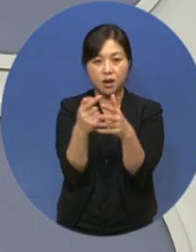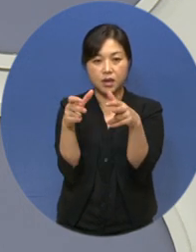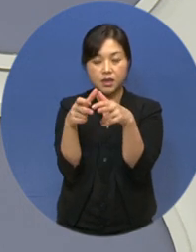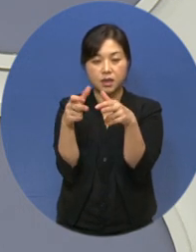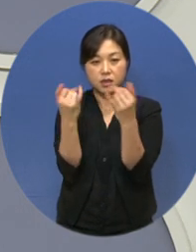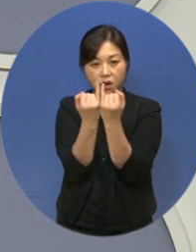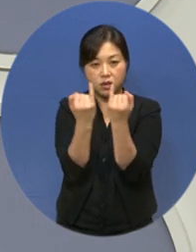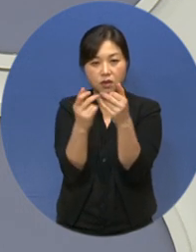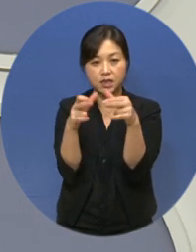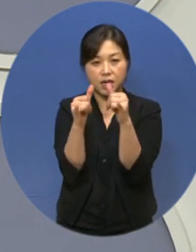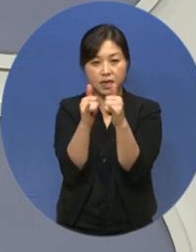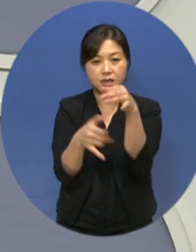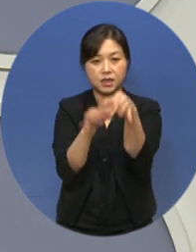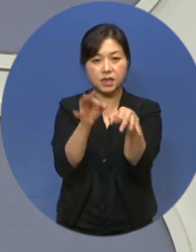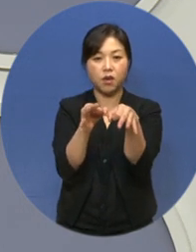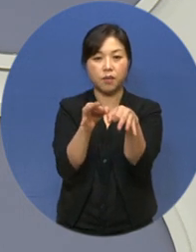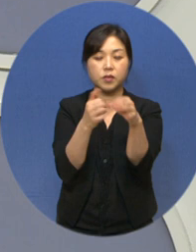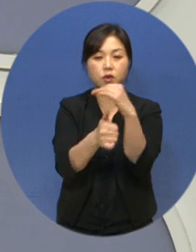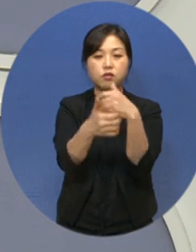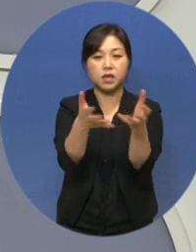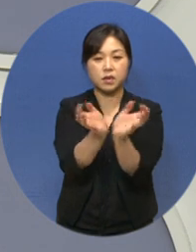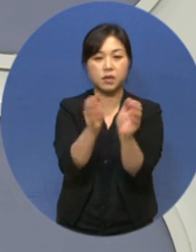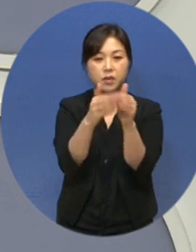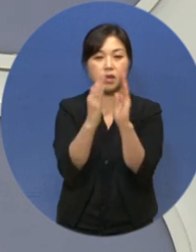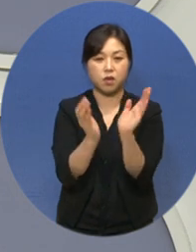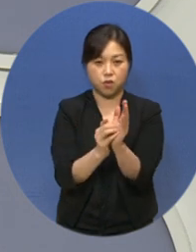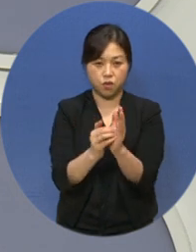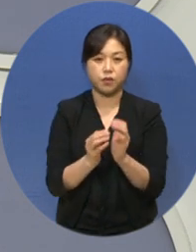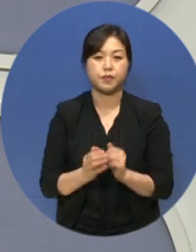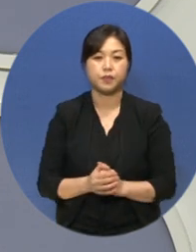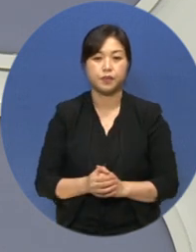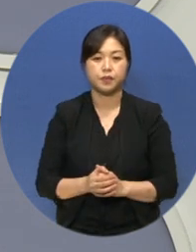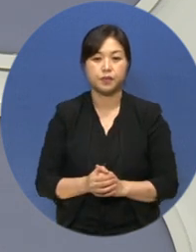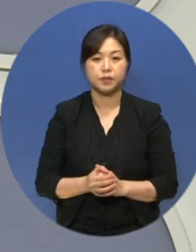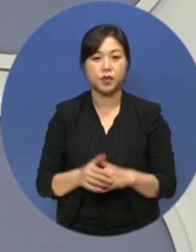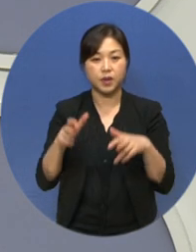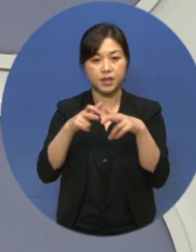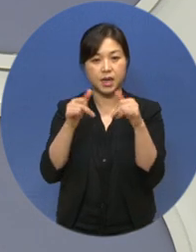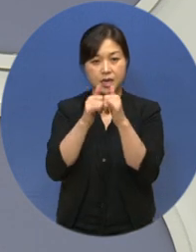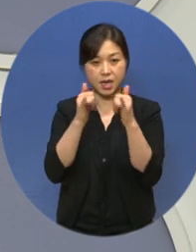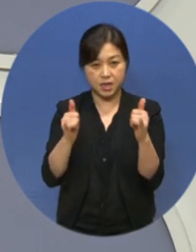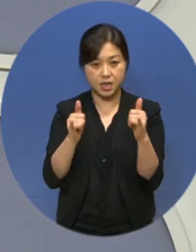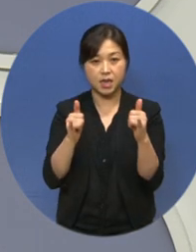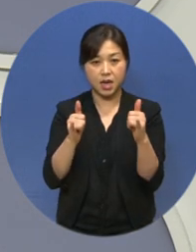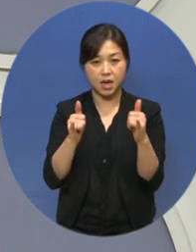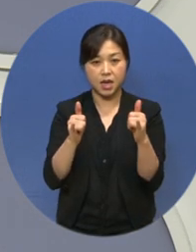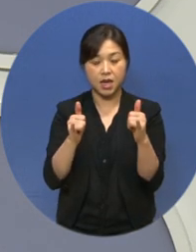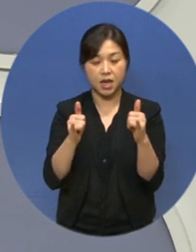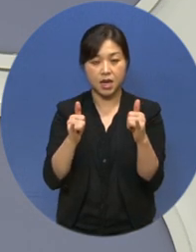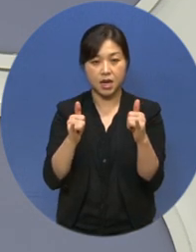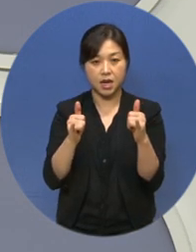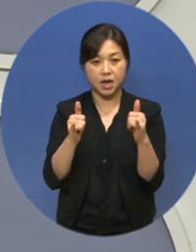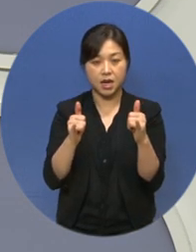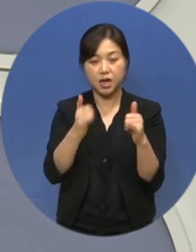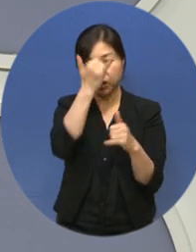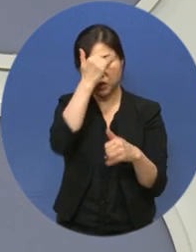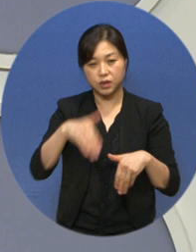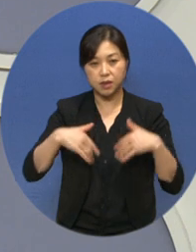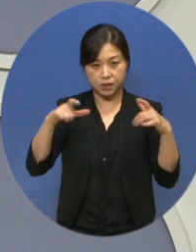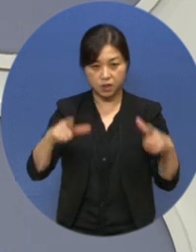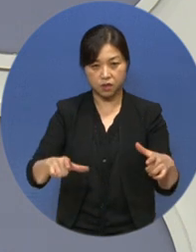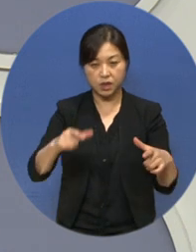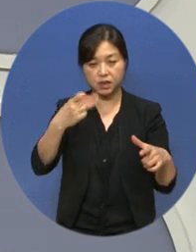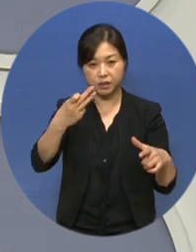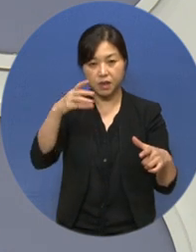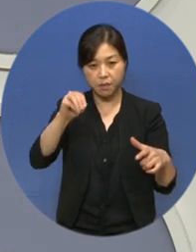충청남도 않은 말씀을 드리고요 또 말씀드린대로 장애인은 추천을 더한 13만 명 정도 장애인이 있거든요 예 23만